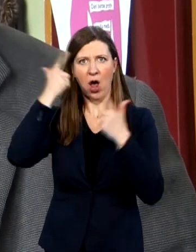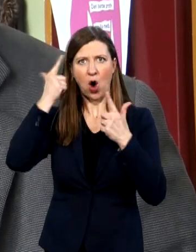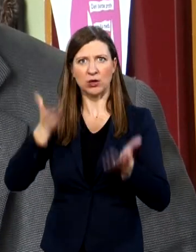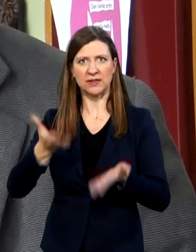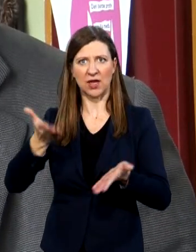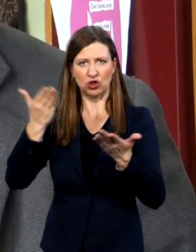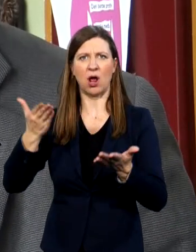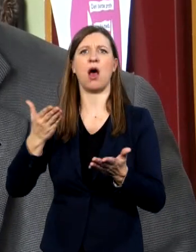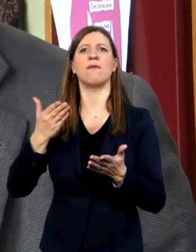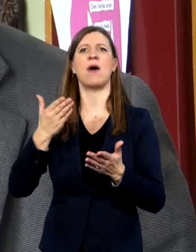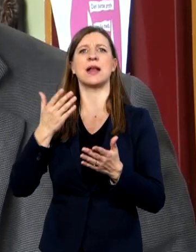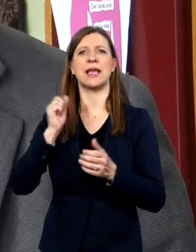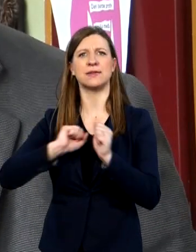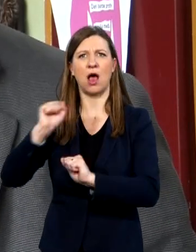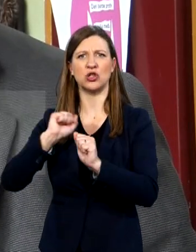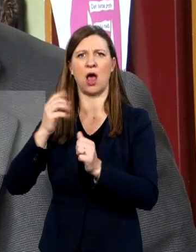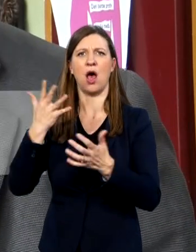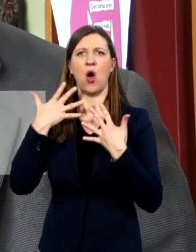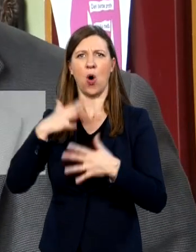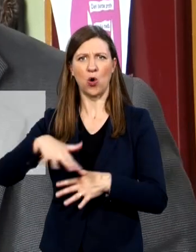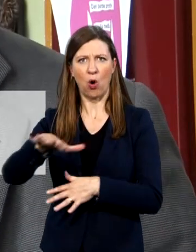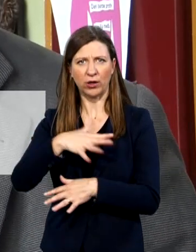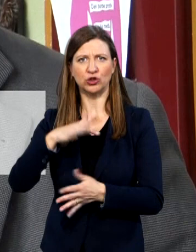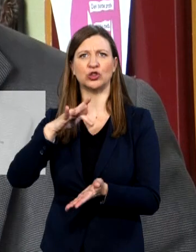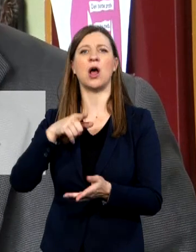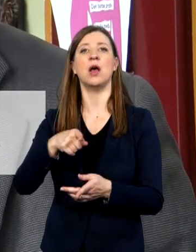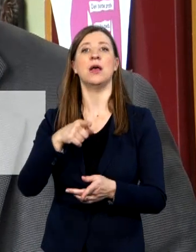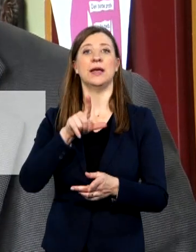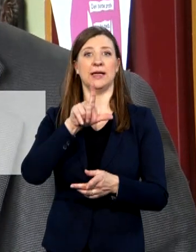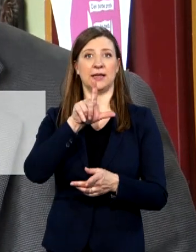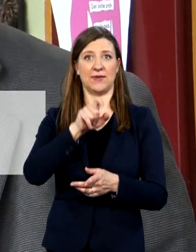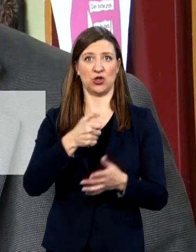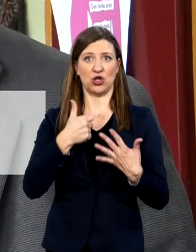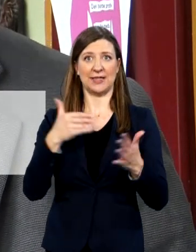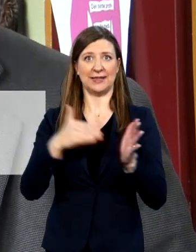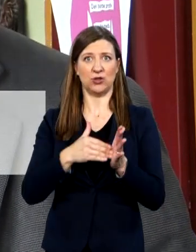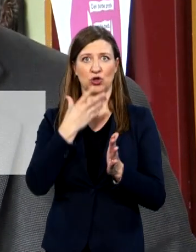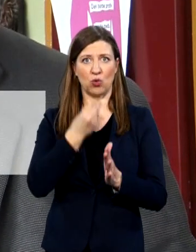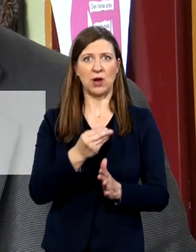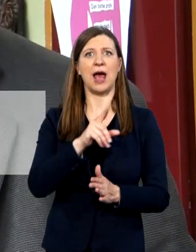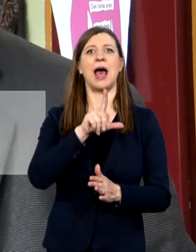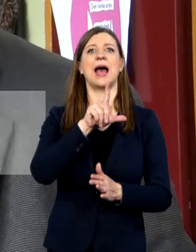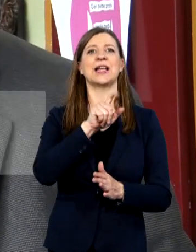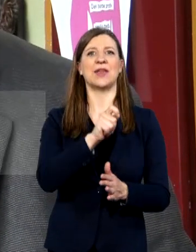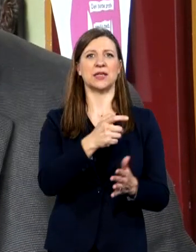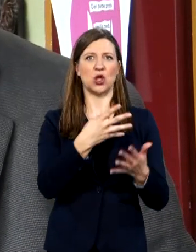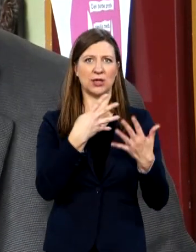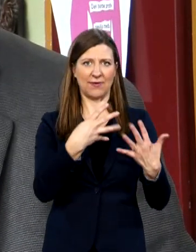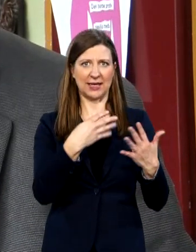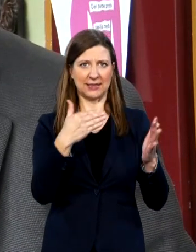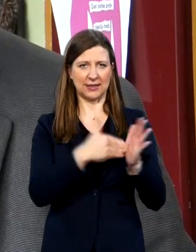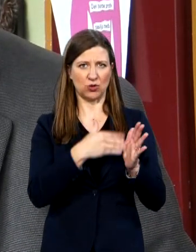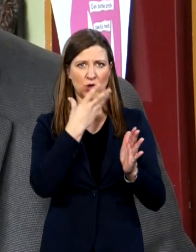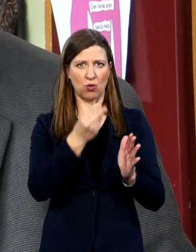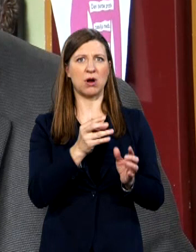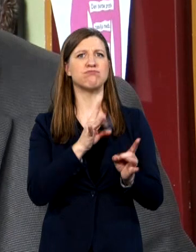području grada Garešnice je projekt, kao što znamo, vrijednosti 360 tisuća kuna, od toga je 291 tisuća kuna